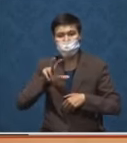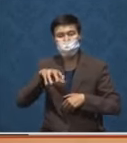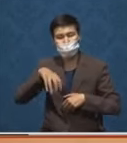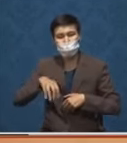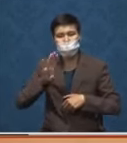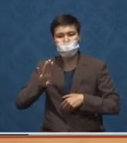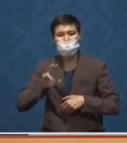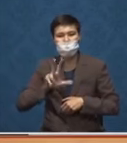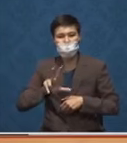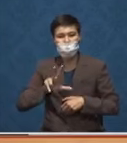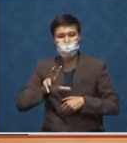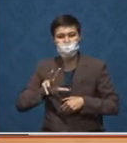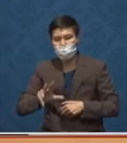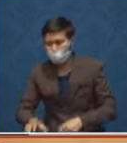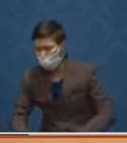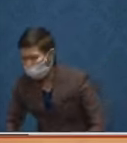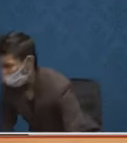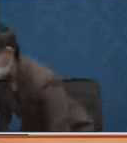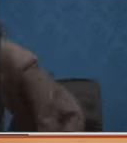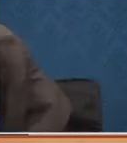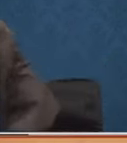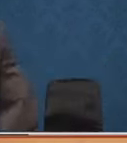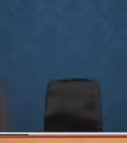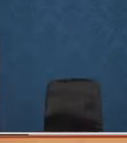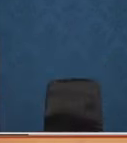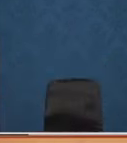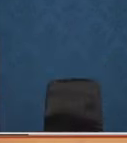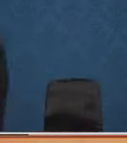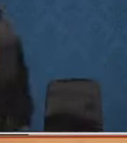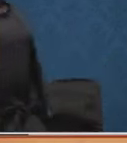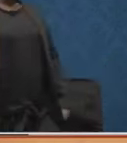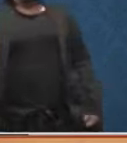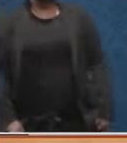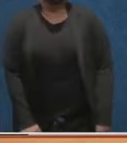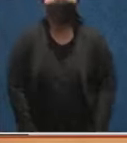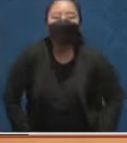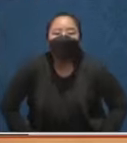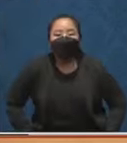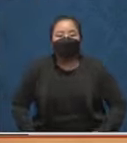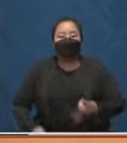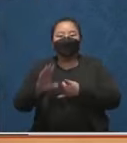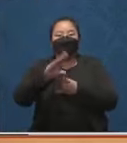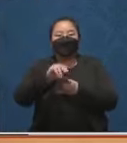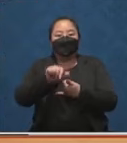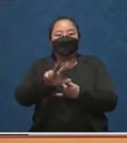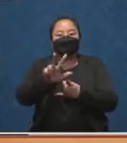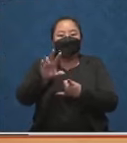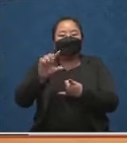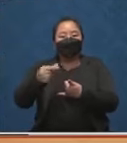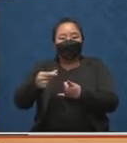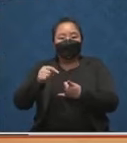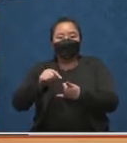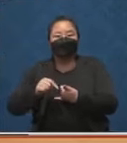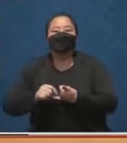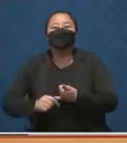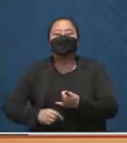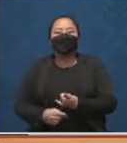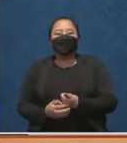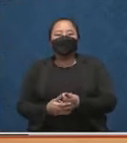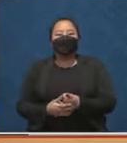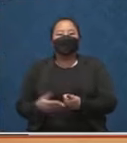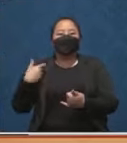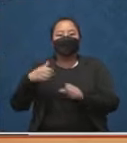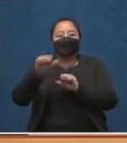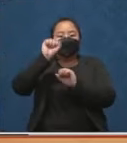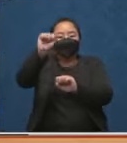กคลื่นนะคะแล้วราคาก็ได้ราคาถูกนะคะตอน 3G นะคะไม่ใช่ตอน 4G ก็มีประกาศออก